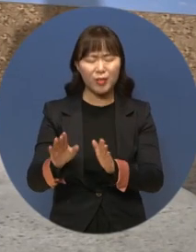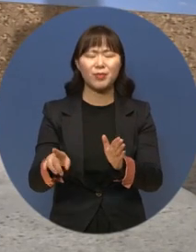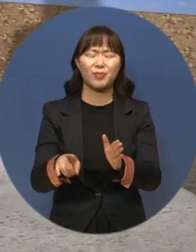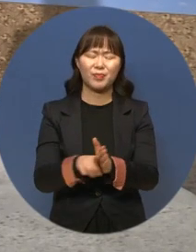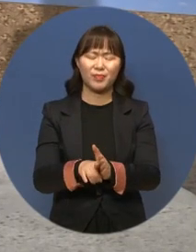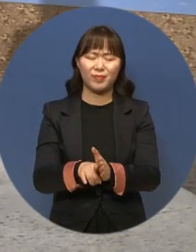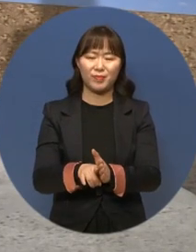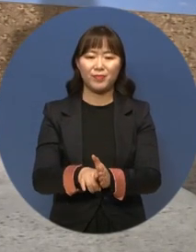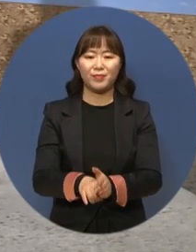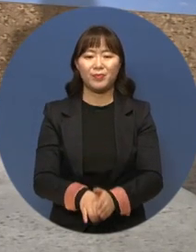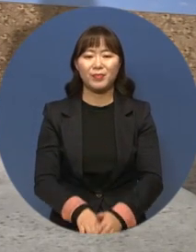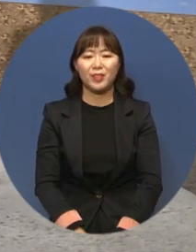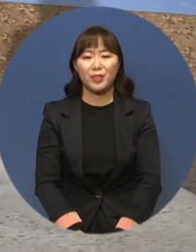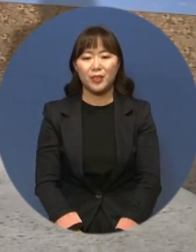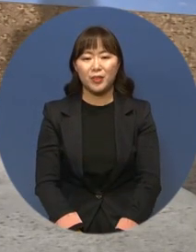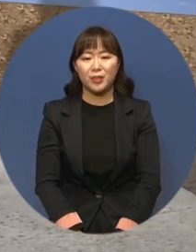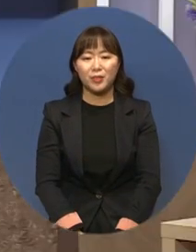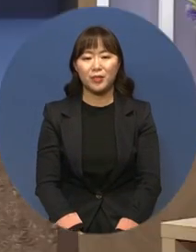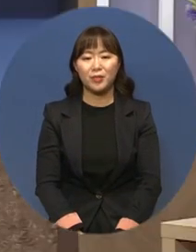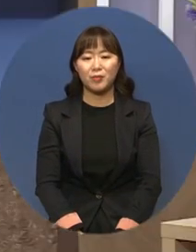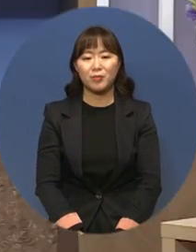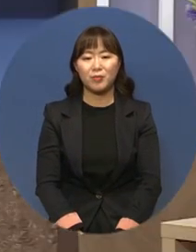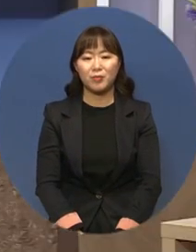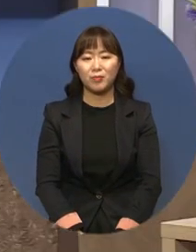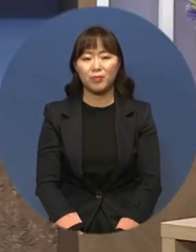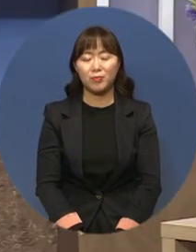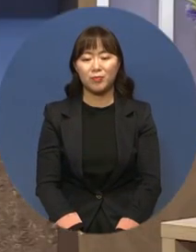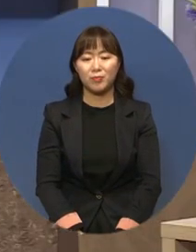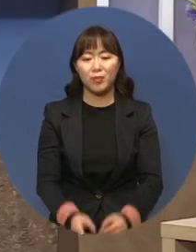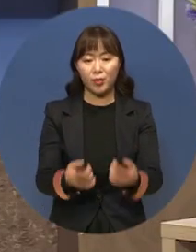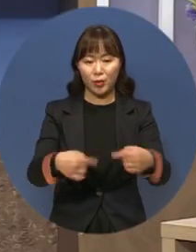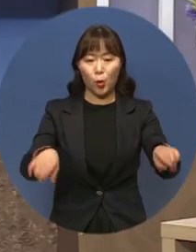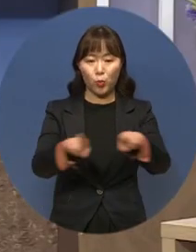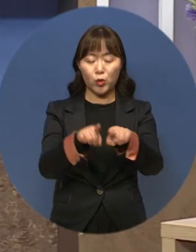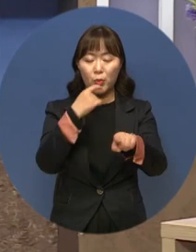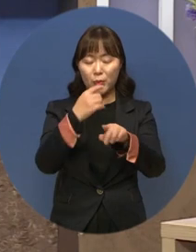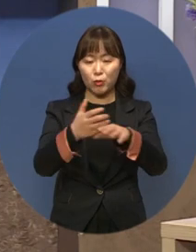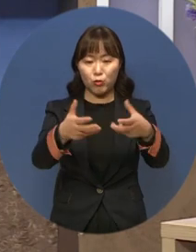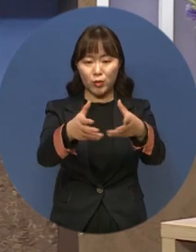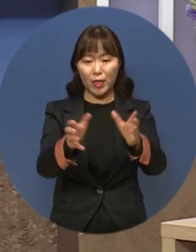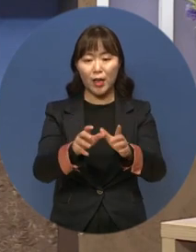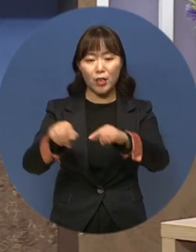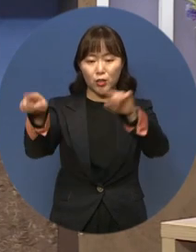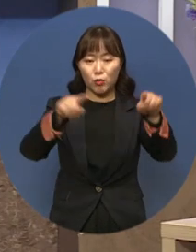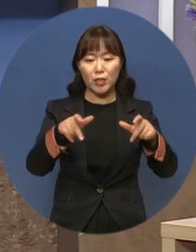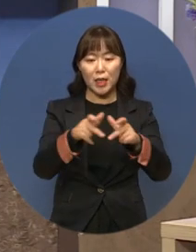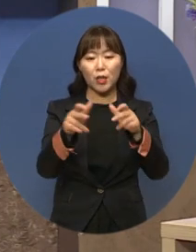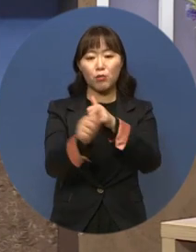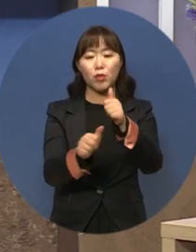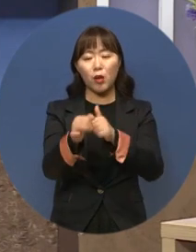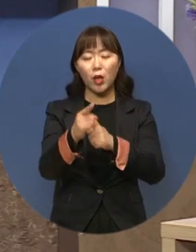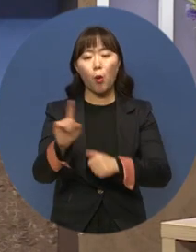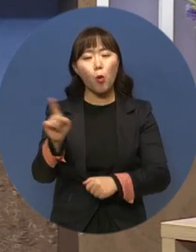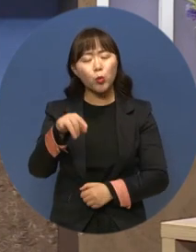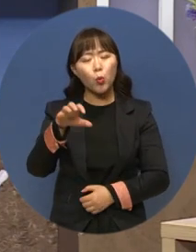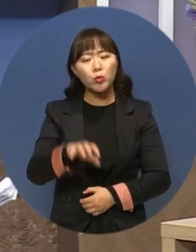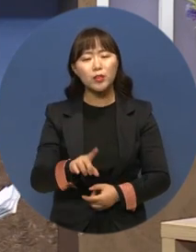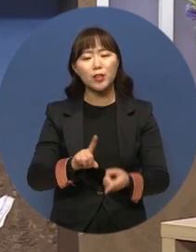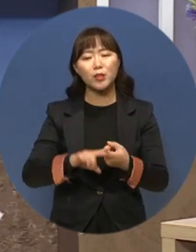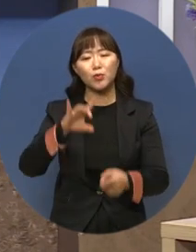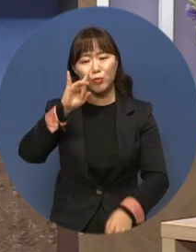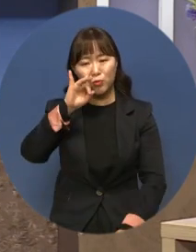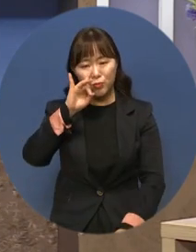주실 거라고 믿습니다. 네. 예, 그럼 이제 이 더불어민주당 전국장애인위원회가 어떤 곳인지